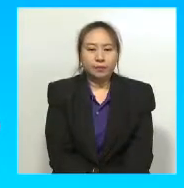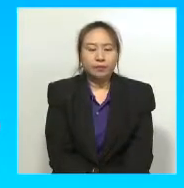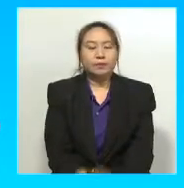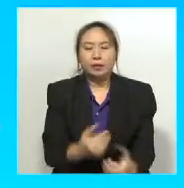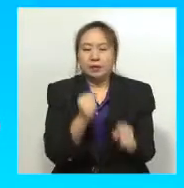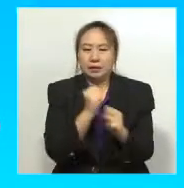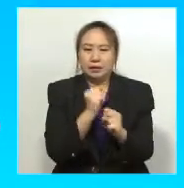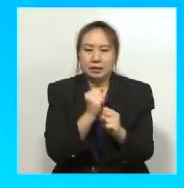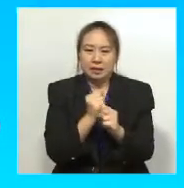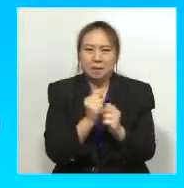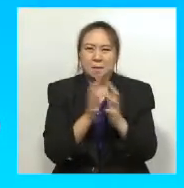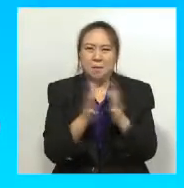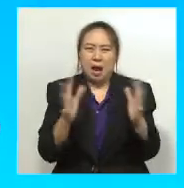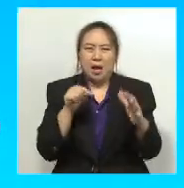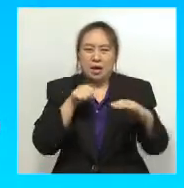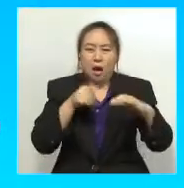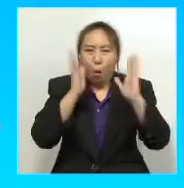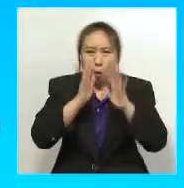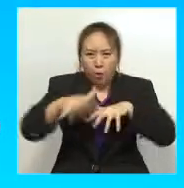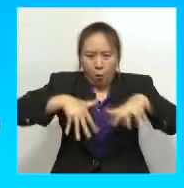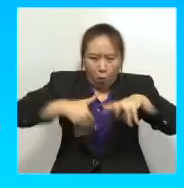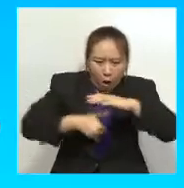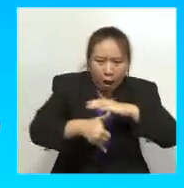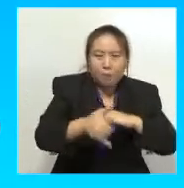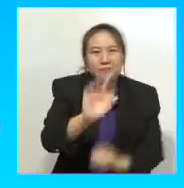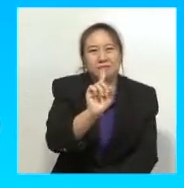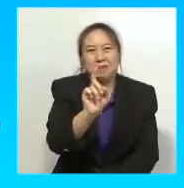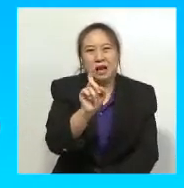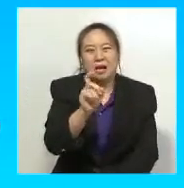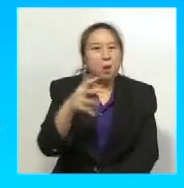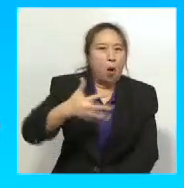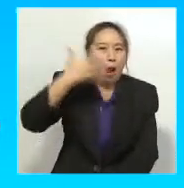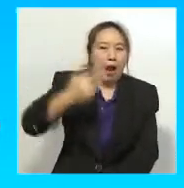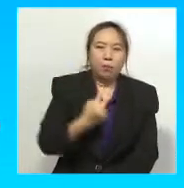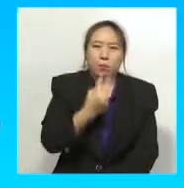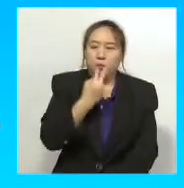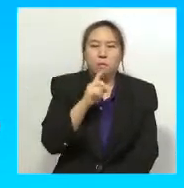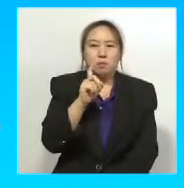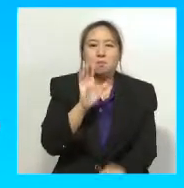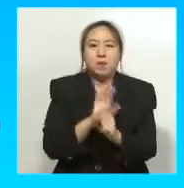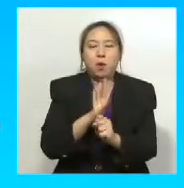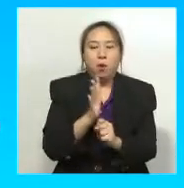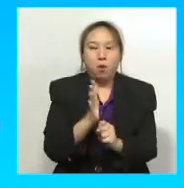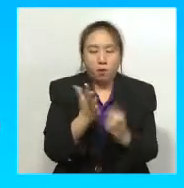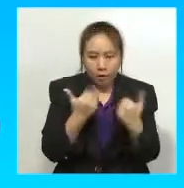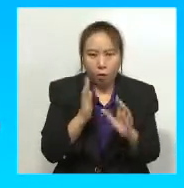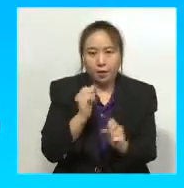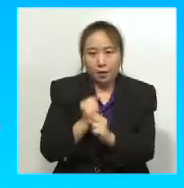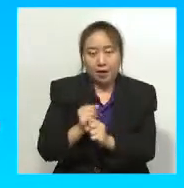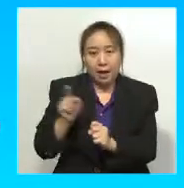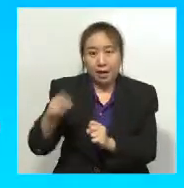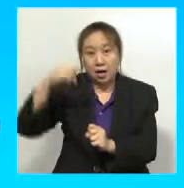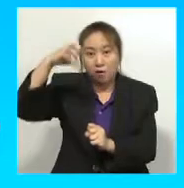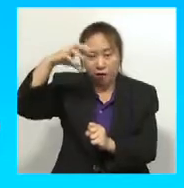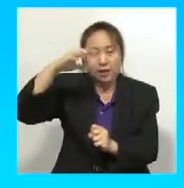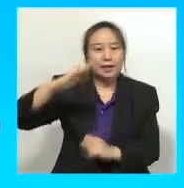เยอะเกินไปข้างในก็ไม่ได้อากาศก็จะไม่พอแต่เร่งเต็มที่เช่นเจ้าที่เดินสายไฟทางทหารก็จะเดิน